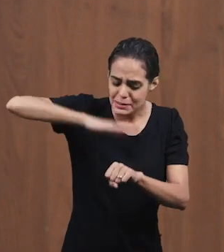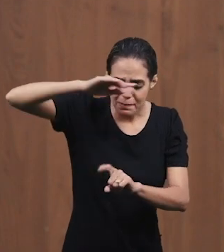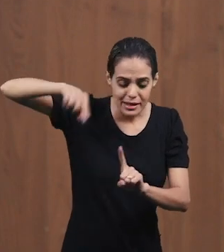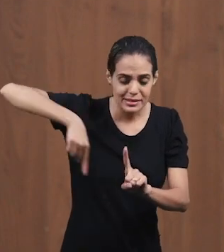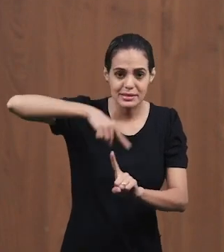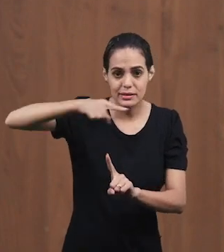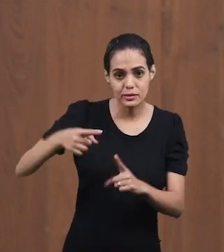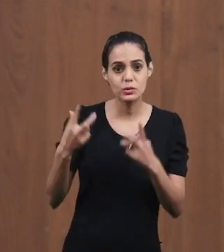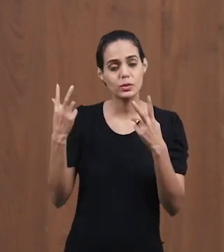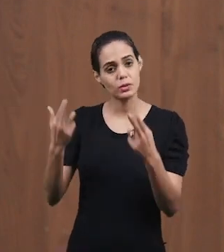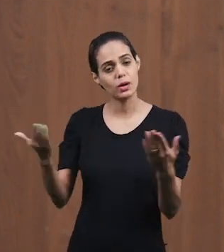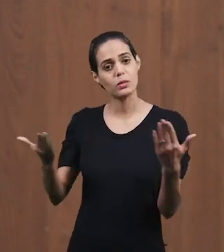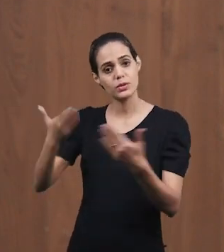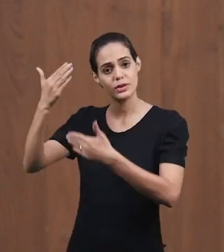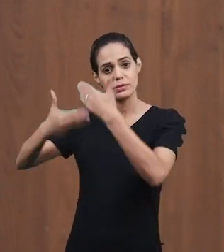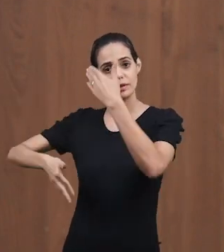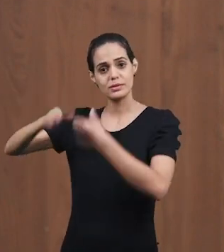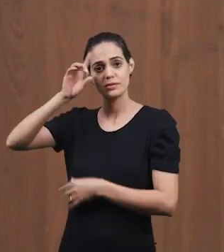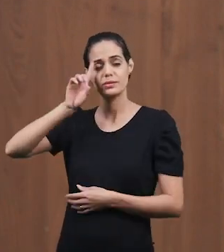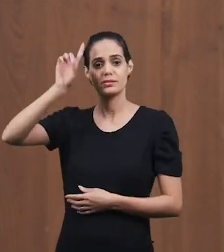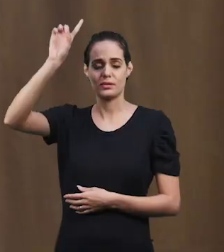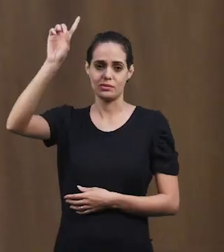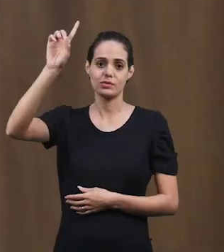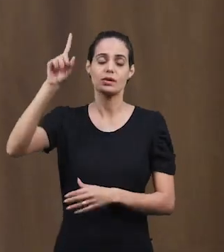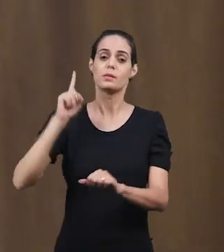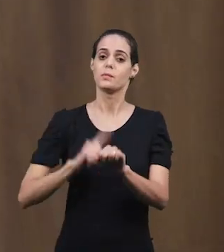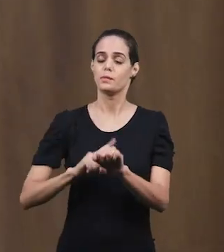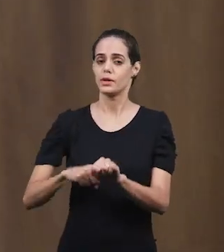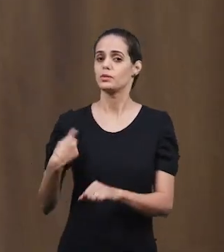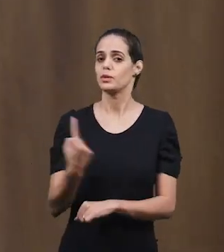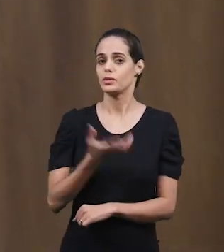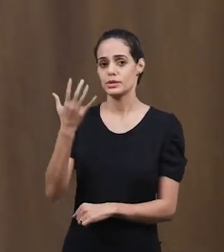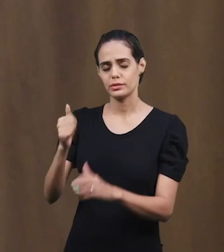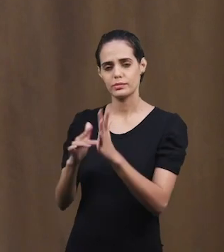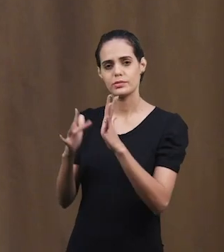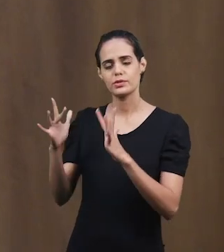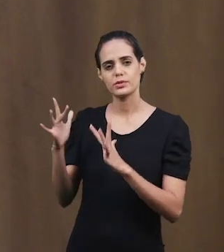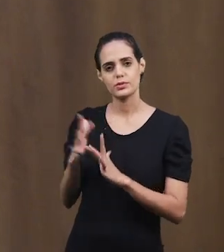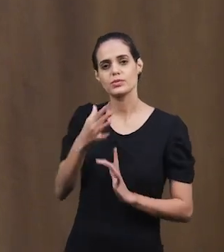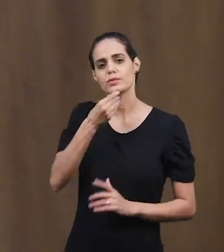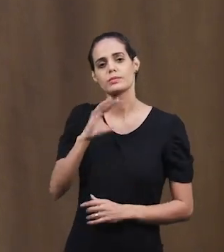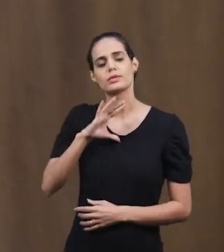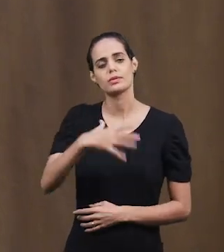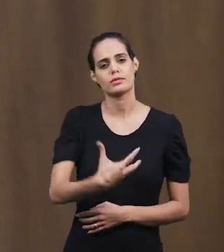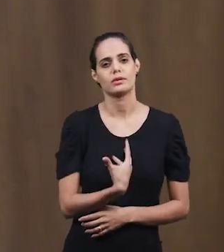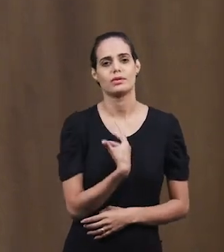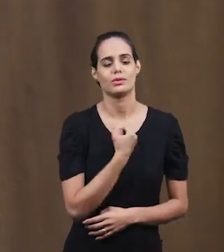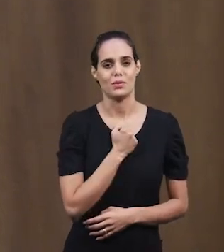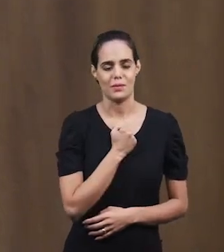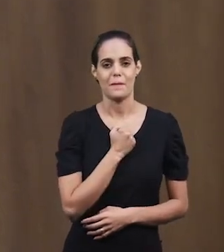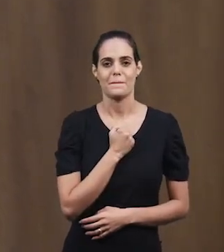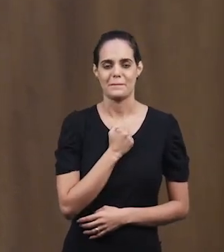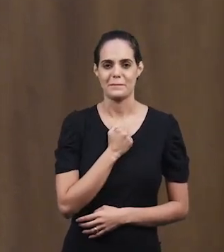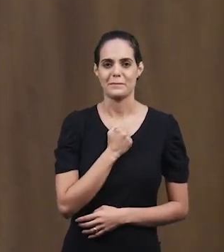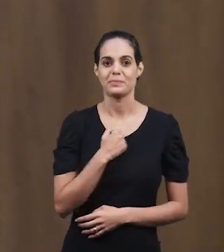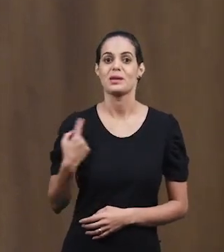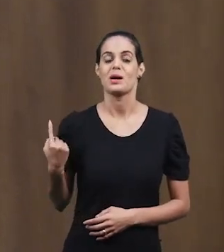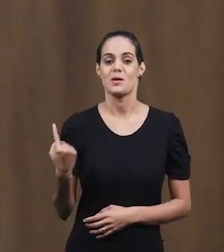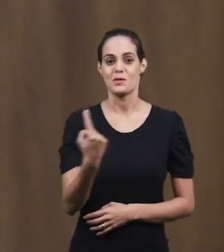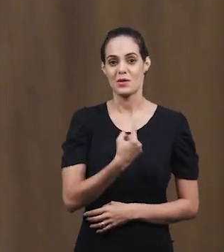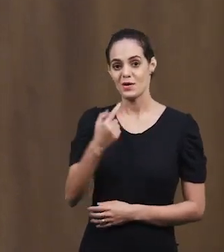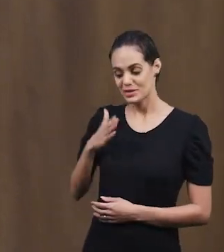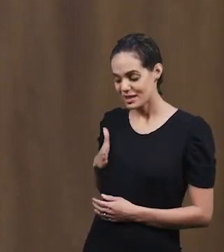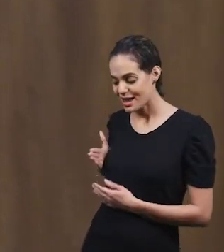aussi, nous puissions entrer dans la présence de Dieu. Quand nous avons accepté Jésus comme notre sauveur, c'est comme on